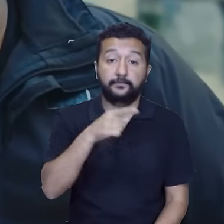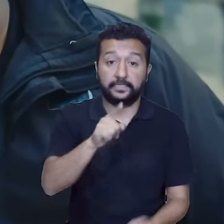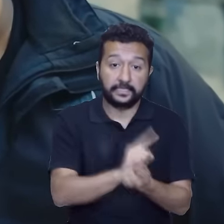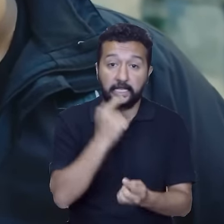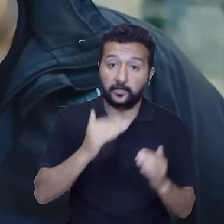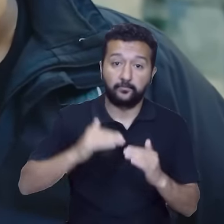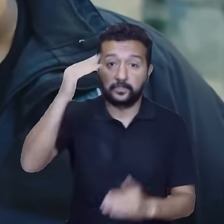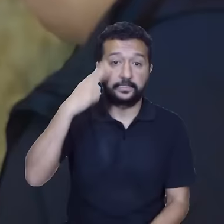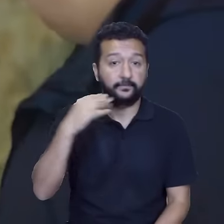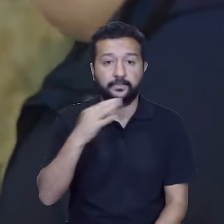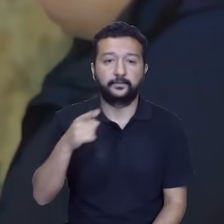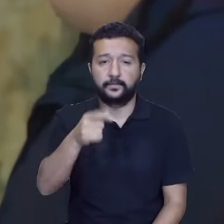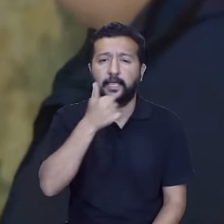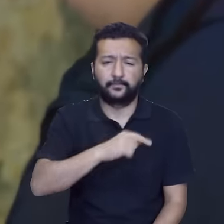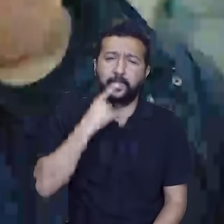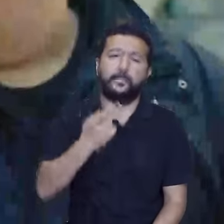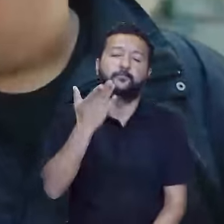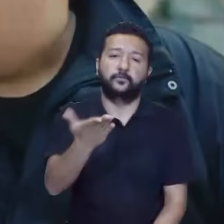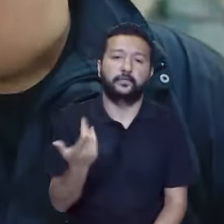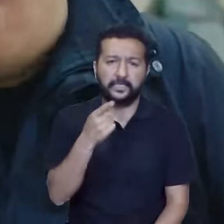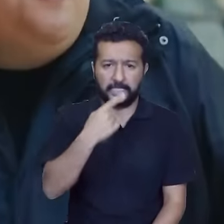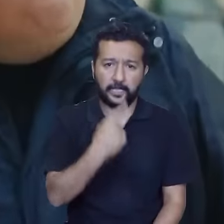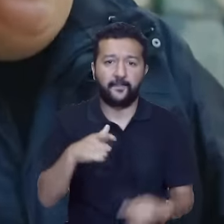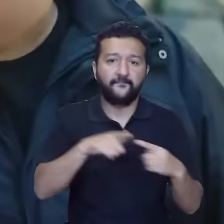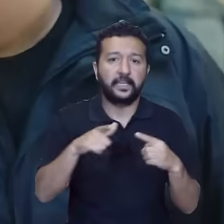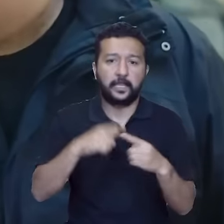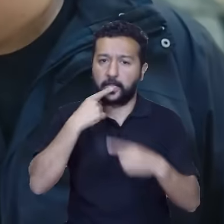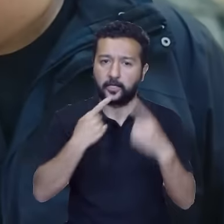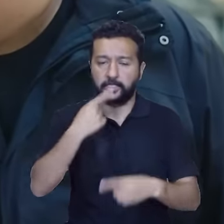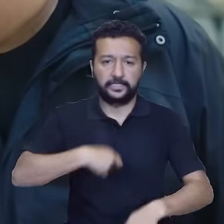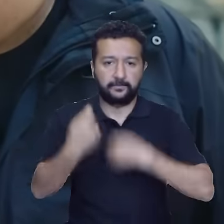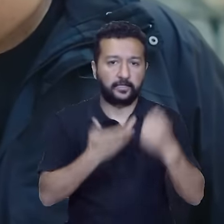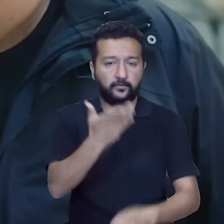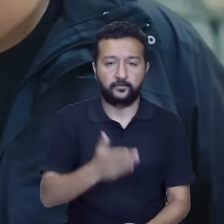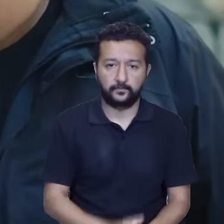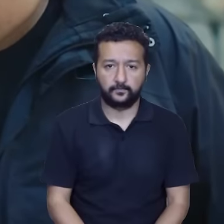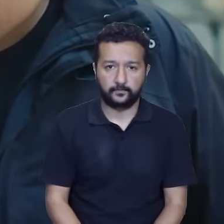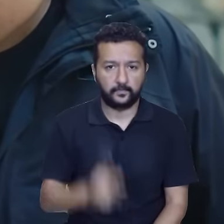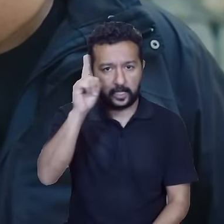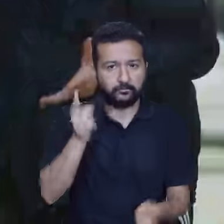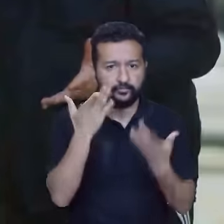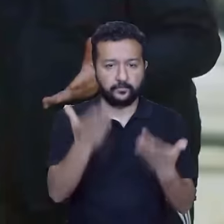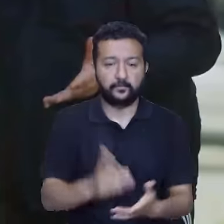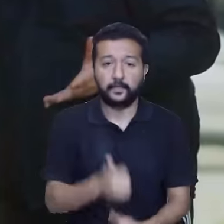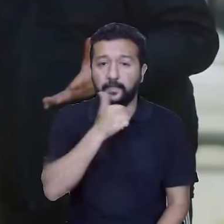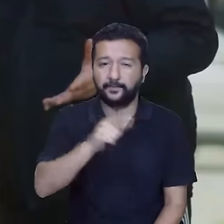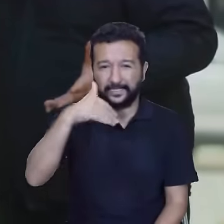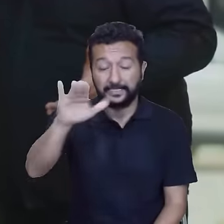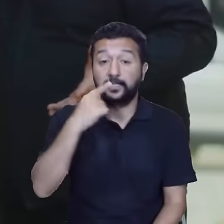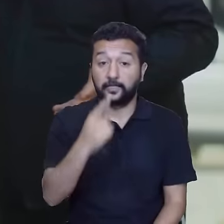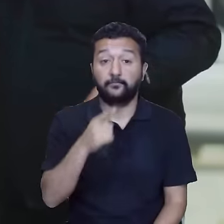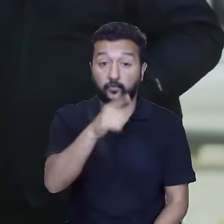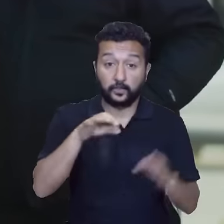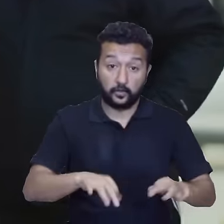Ben senden kaç yaş büyüğüm, terbiyesiz. Abi ne diyorsun ya? Ya sen ne diyorsun Feride, Meride bir şeyler saç buluyorsun ya. Allah Allah. Abi bir git Allah